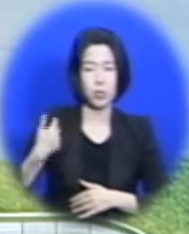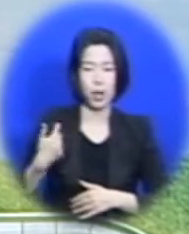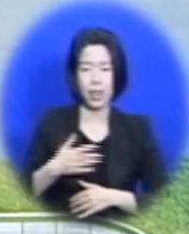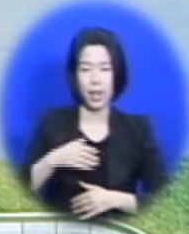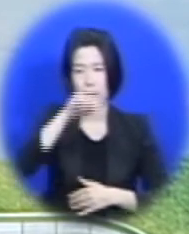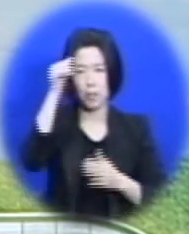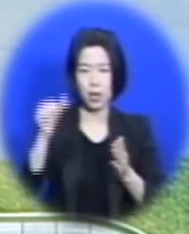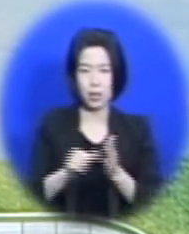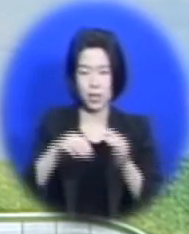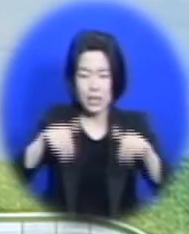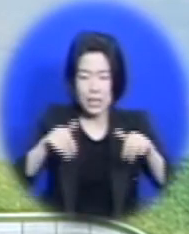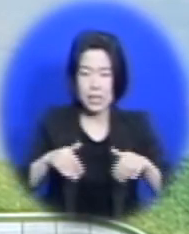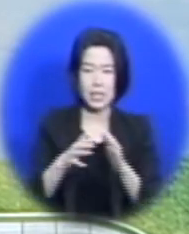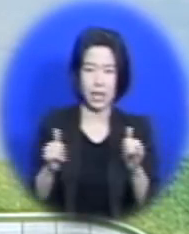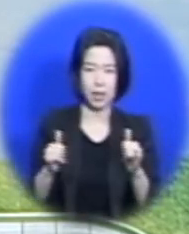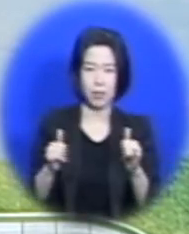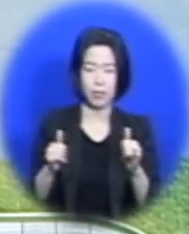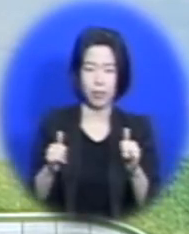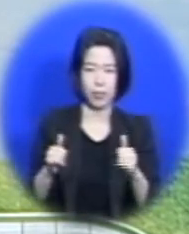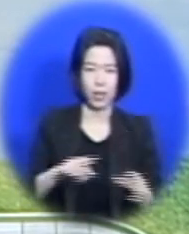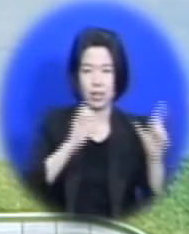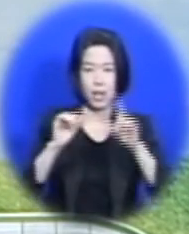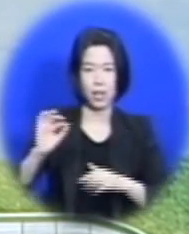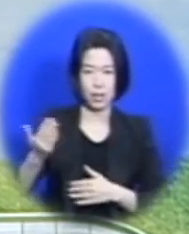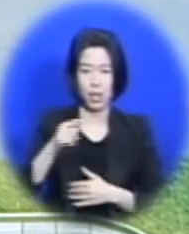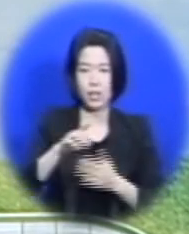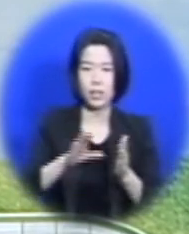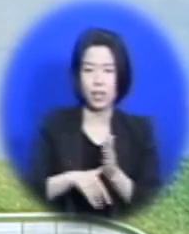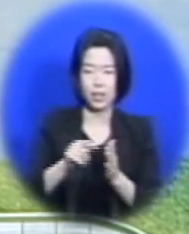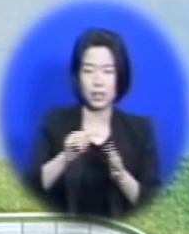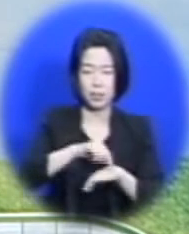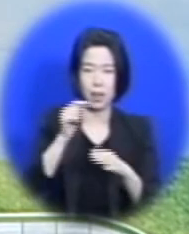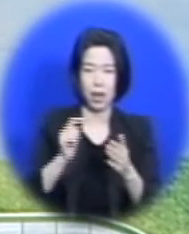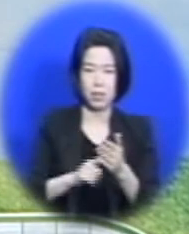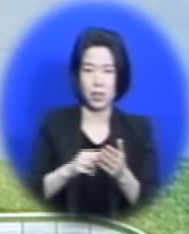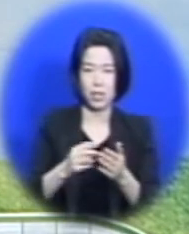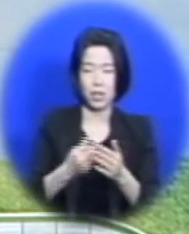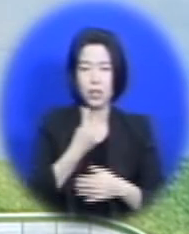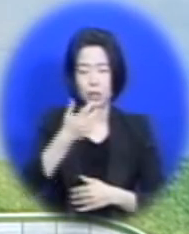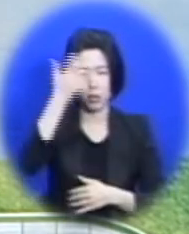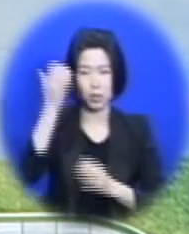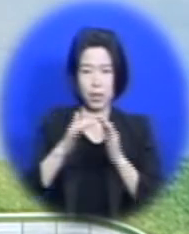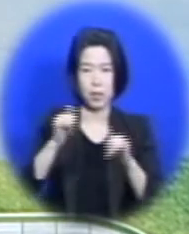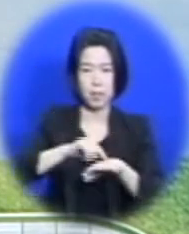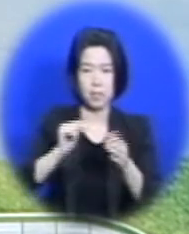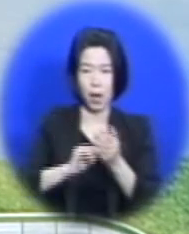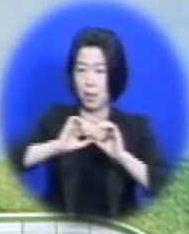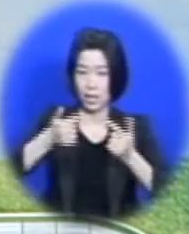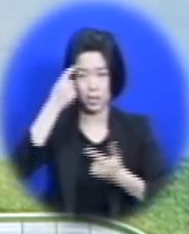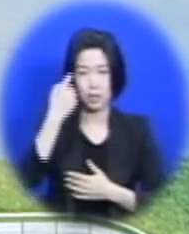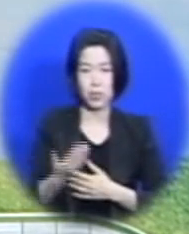평생 노예처럼만 살아야 되는데 그때 그 심정이 요셉의 심정 아니었겠습니까? 그런데